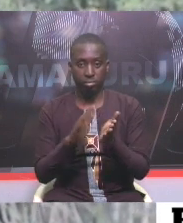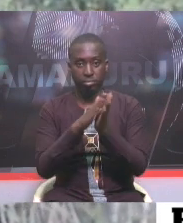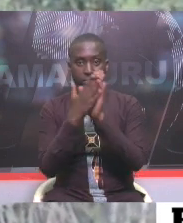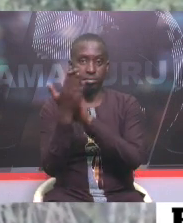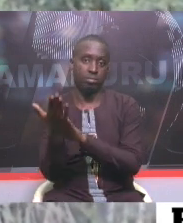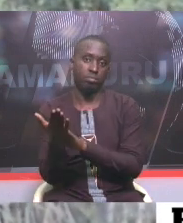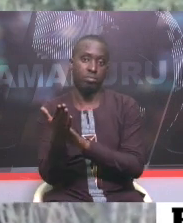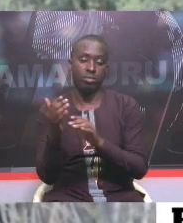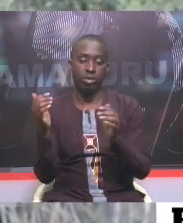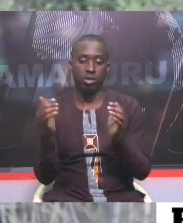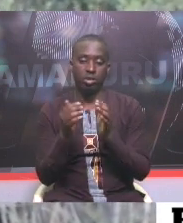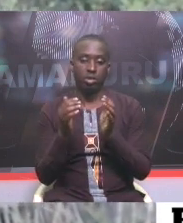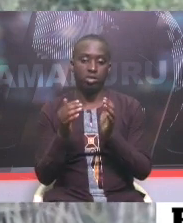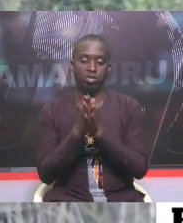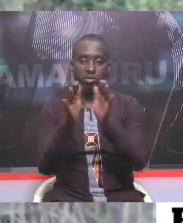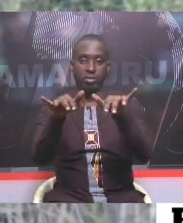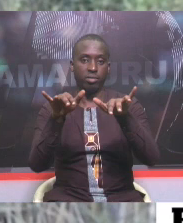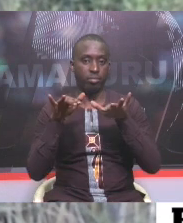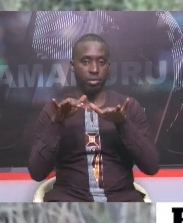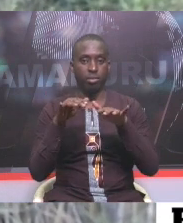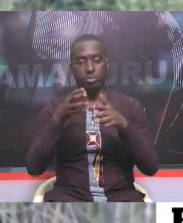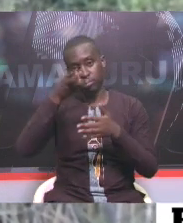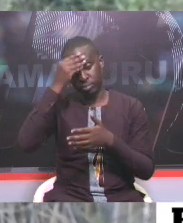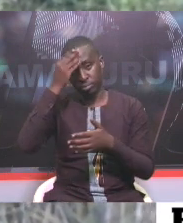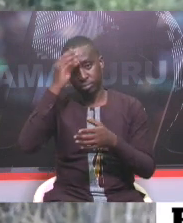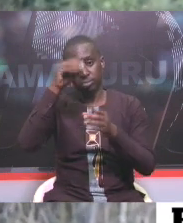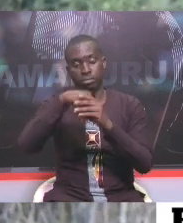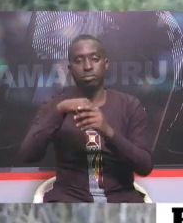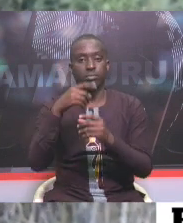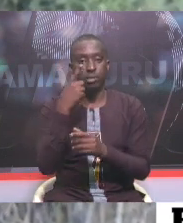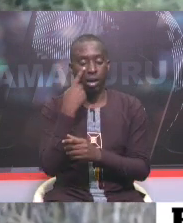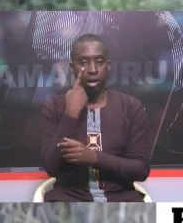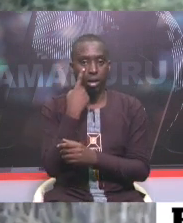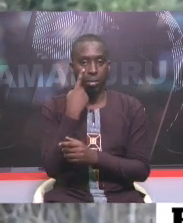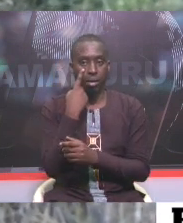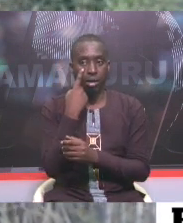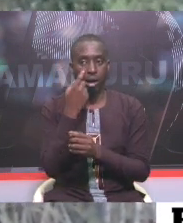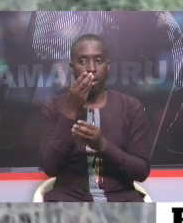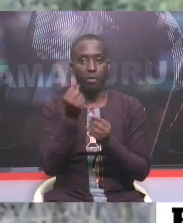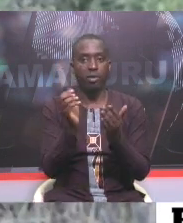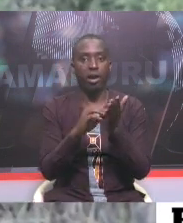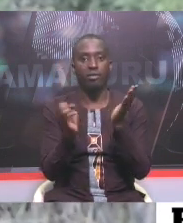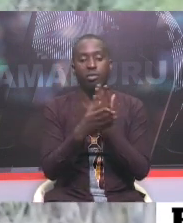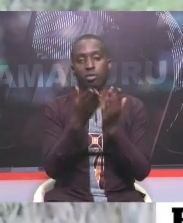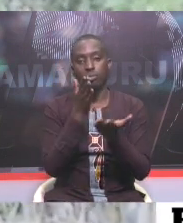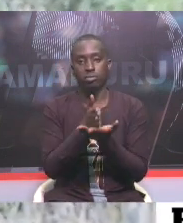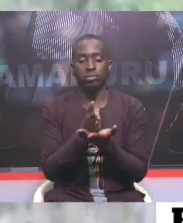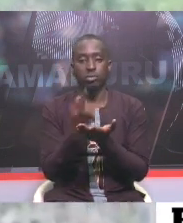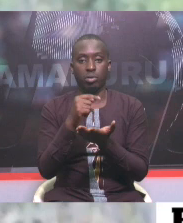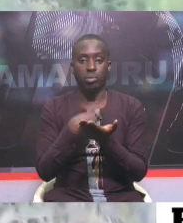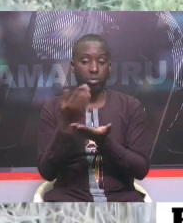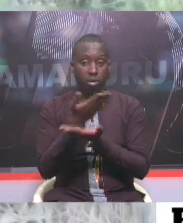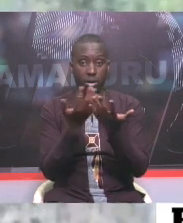ikabishyikiriza Assemblée Générale bakabyigaho bakareba ko iyo koso yavanwa. Iyo